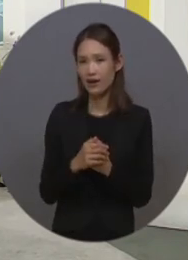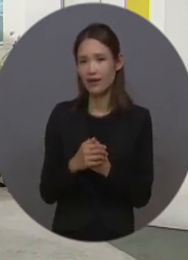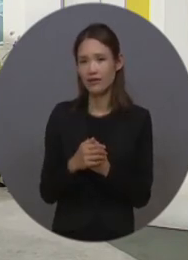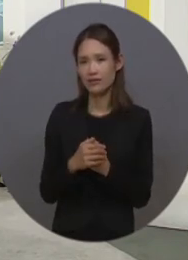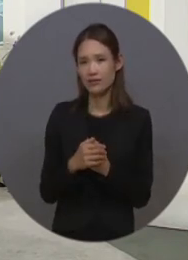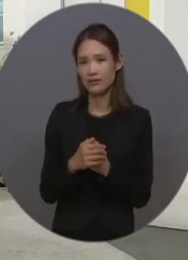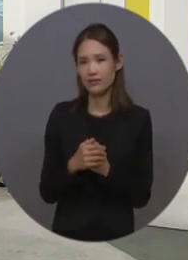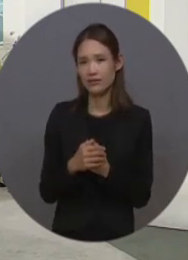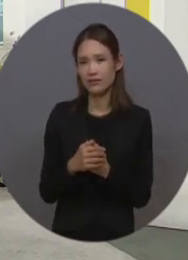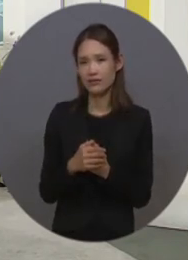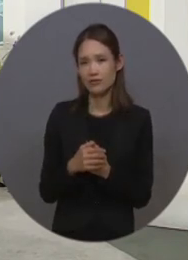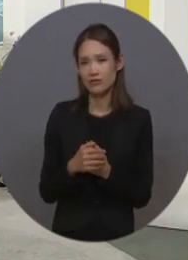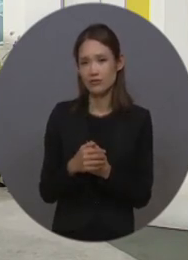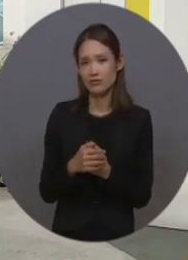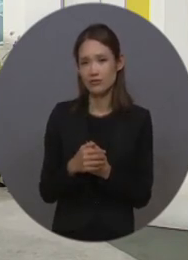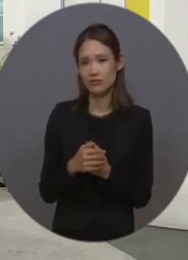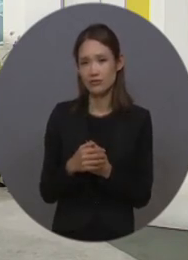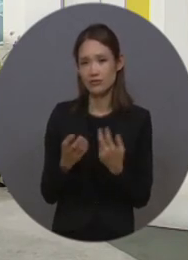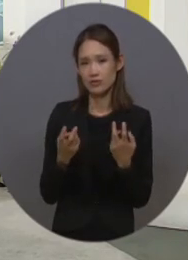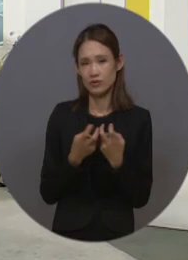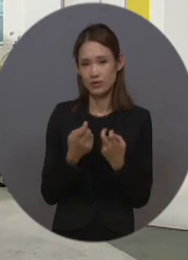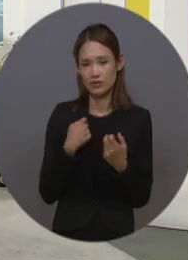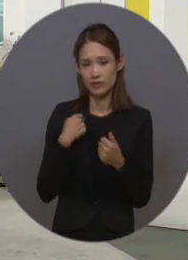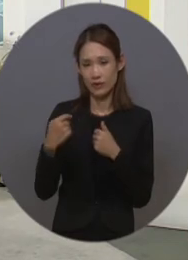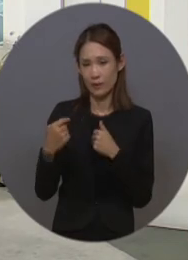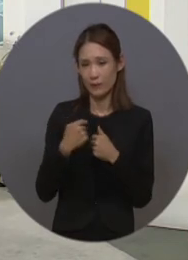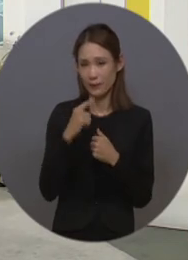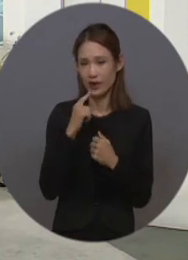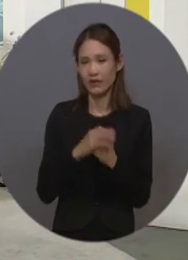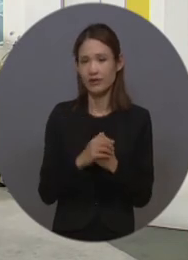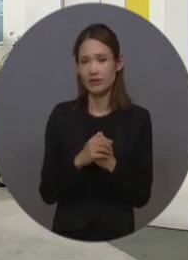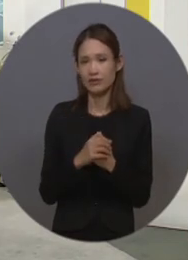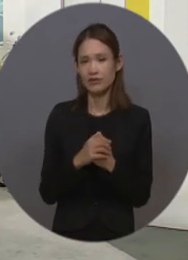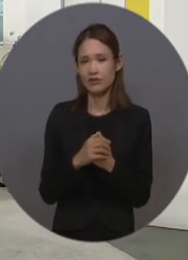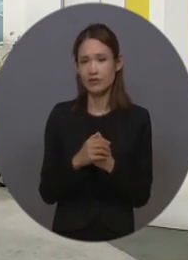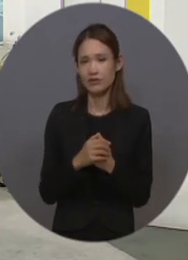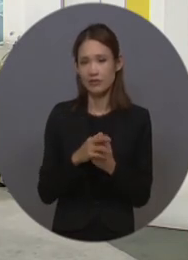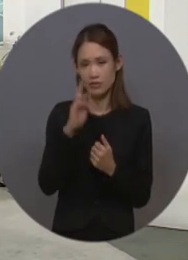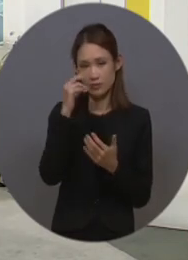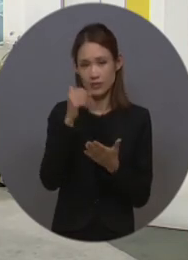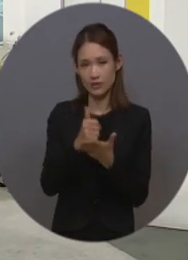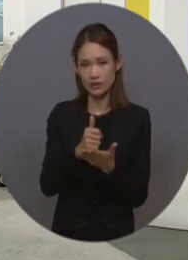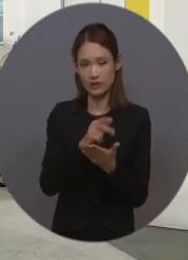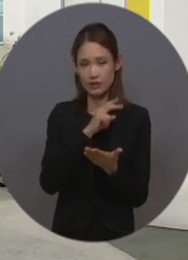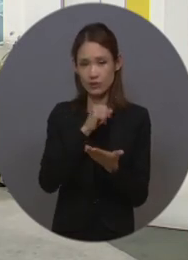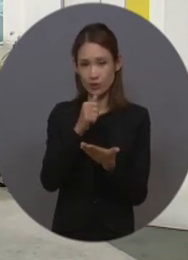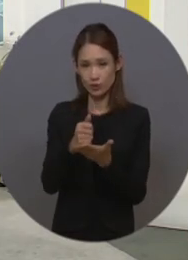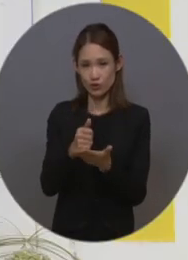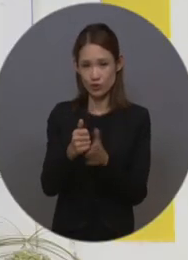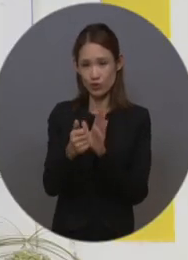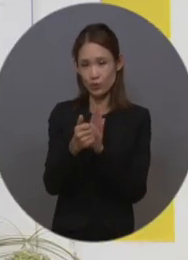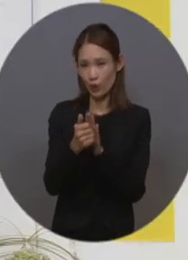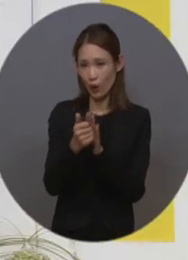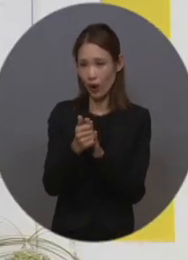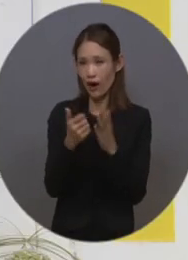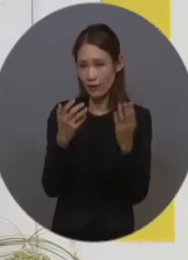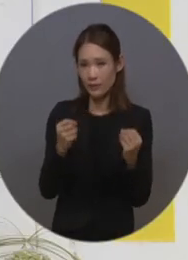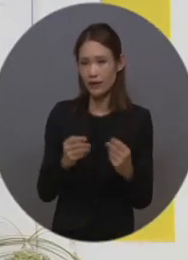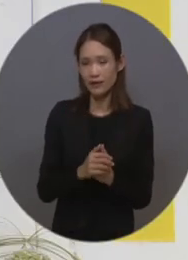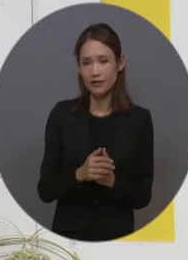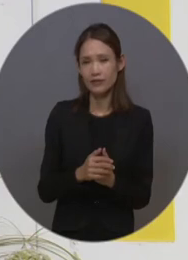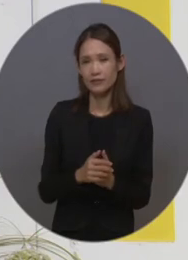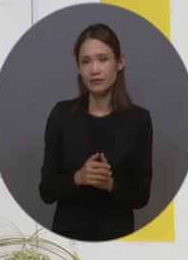텐데 뭐 어떻게 저를 그렇게 얘기하십니까? 그랬더니 박진희 의원이 하면은 많이 도와줄 수 있을 것